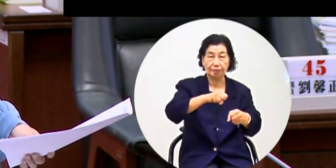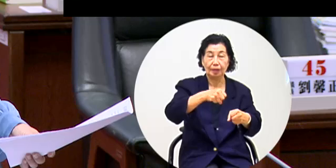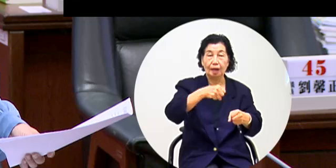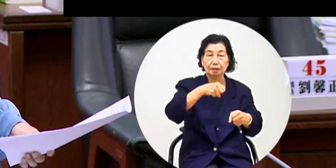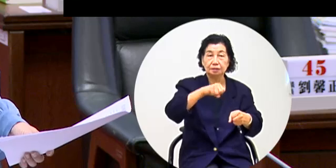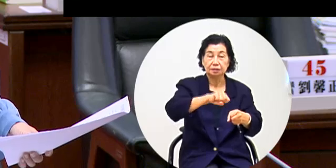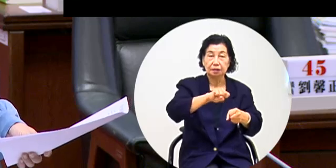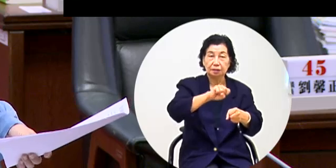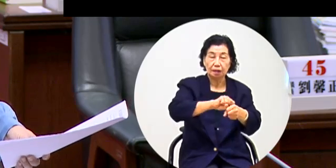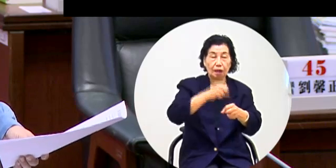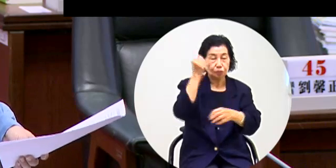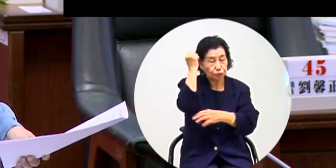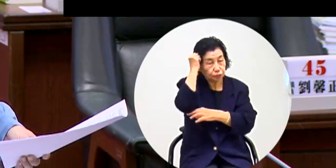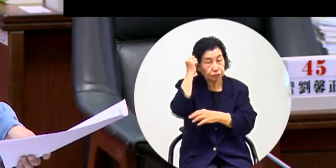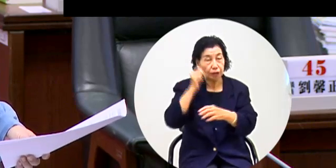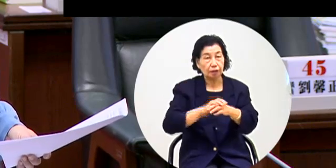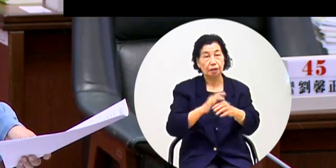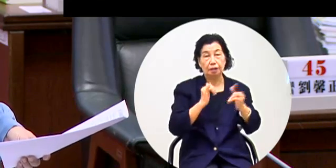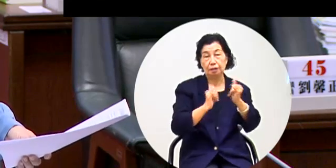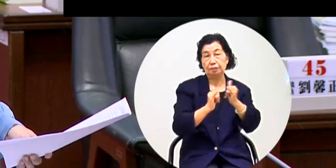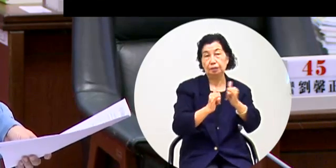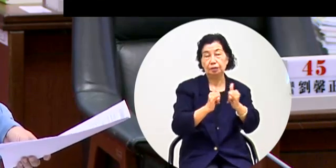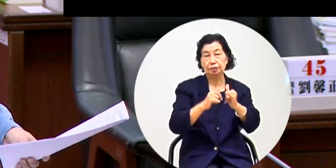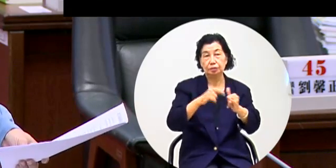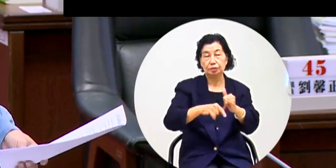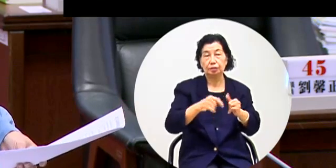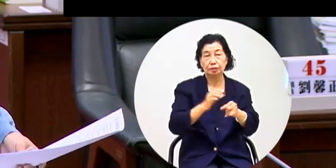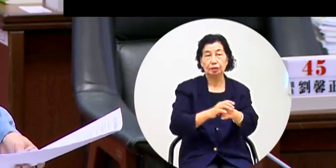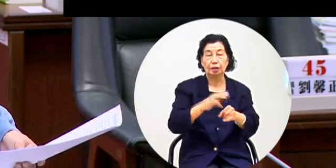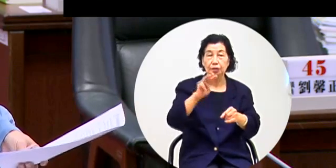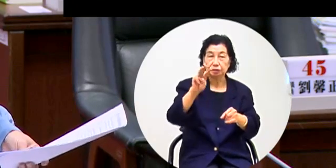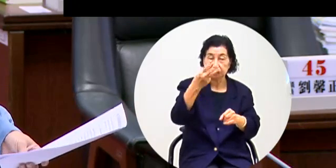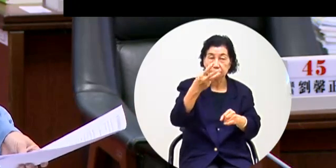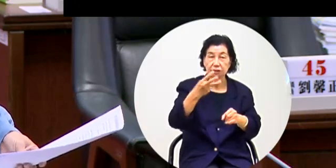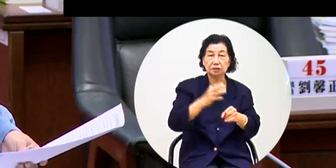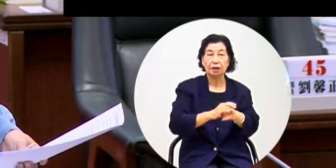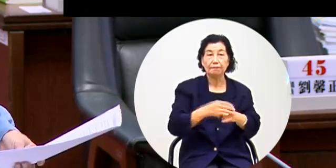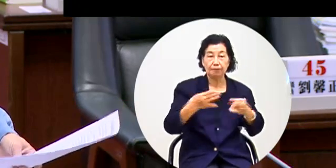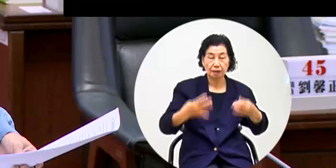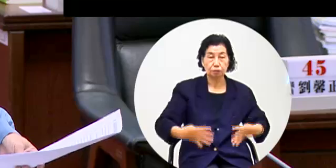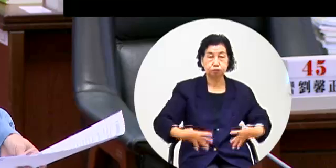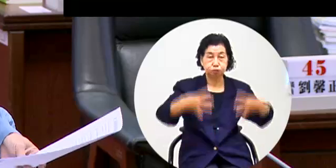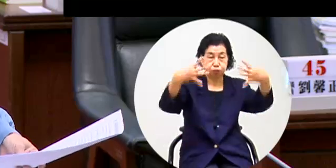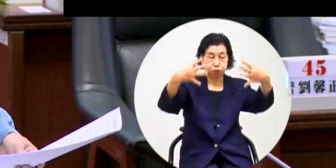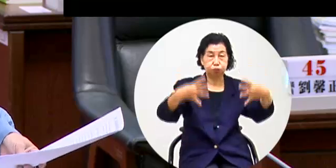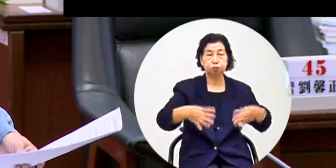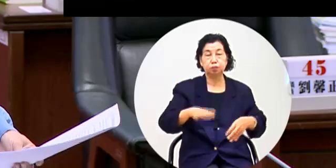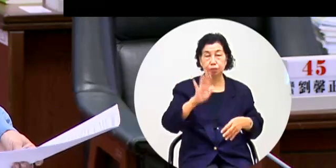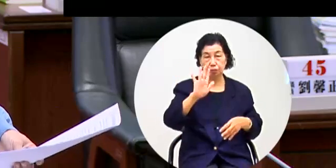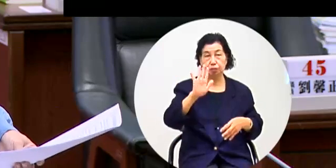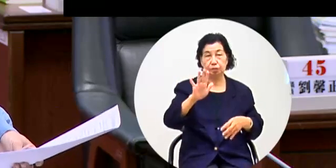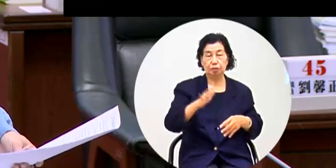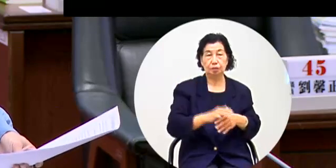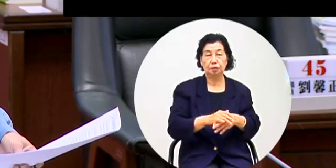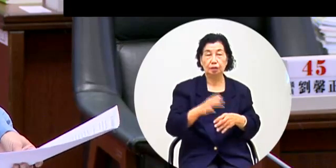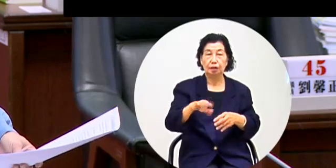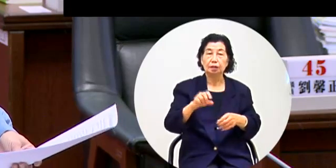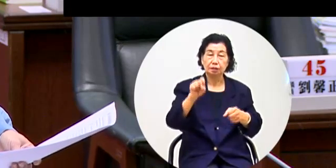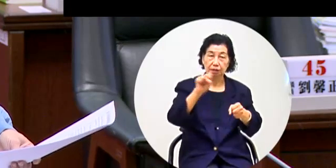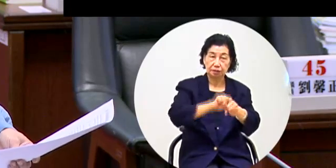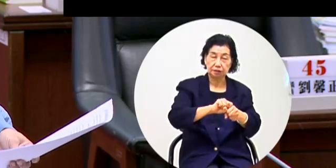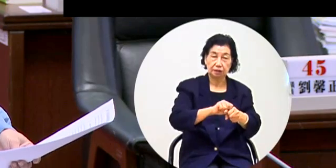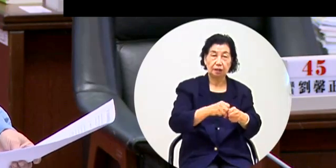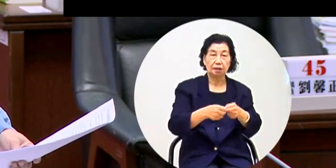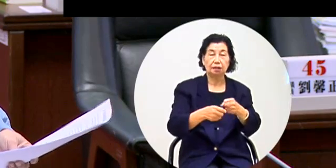处理呢？这个怎么处理？是不是应该要让他多增加一个零，让他管理上面的方便度能够增